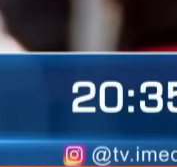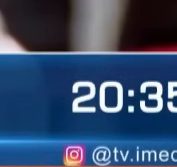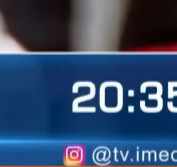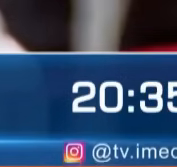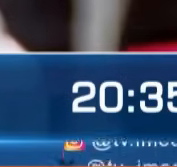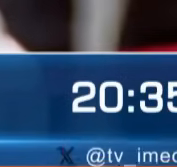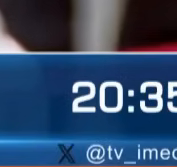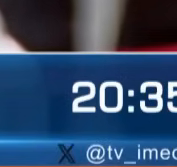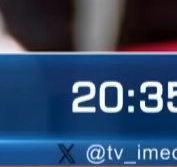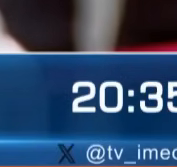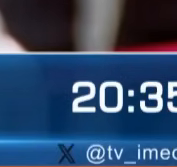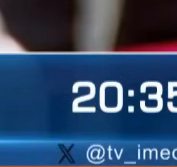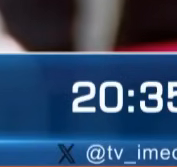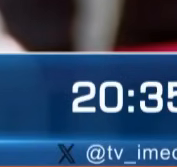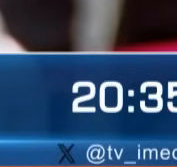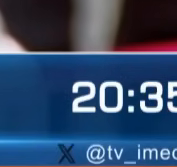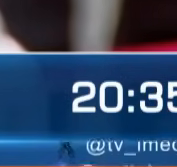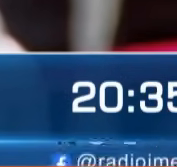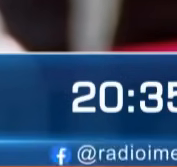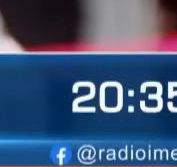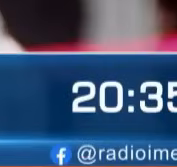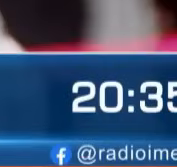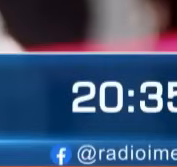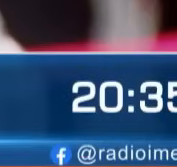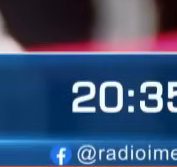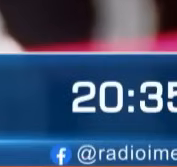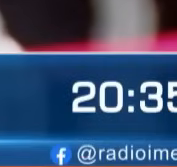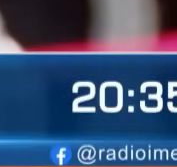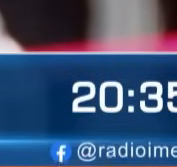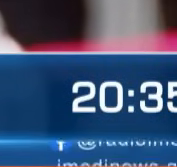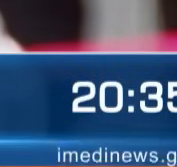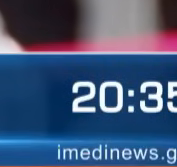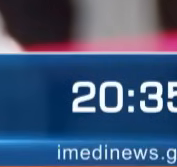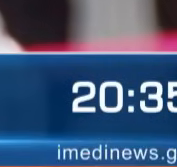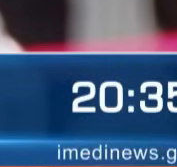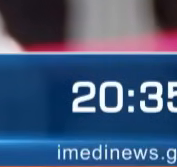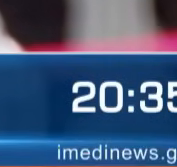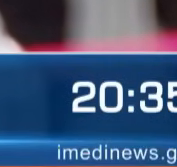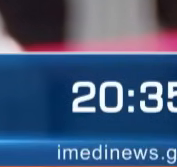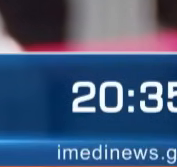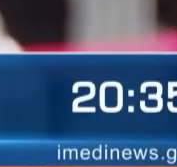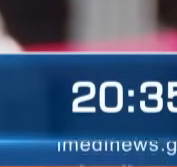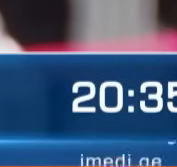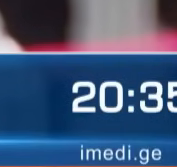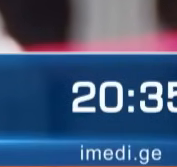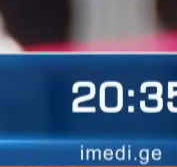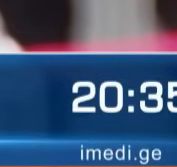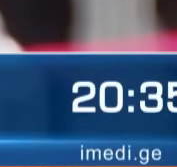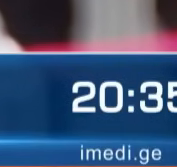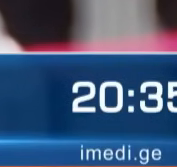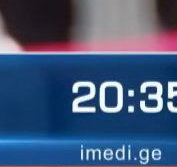este cam în sora se poate găuri recebit. Am etapze, la acea ce este